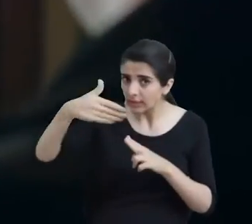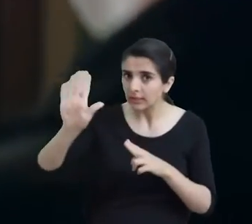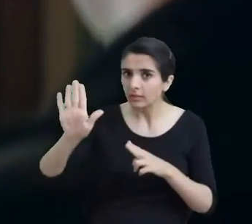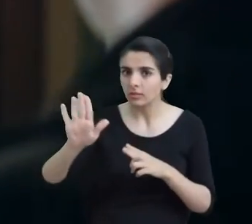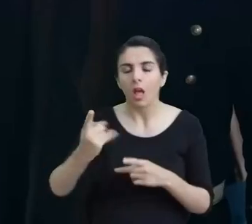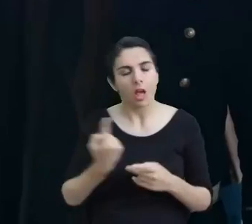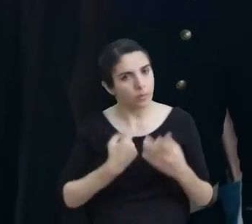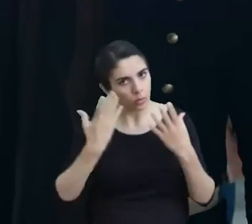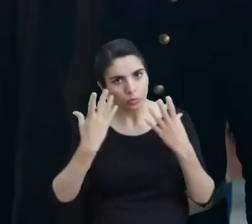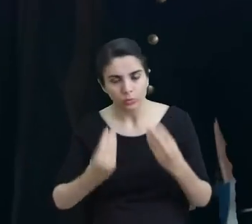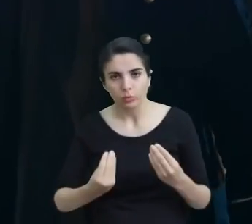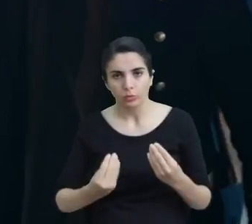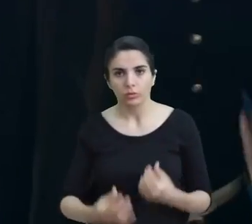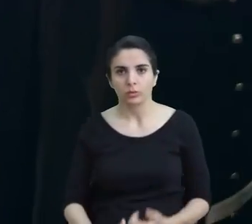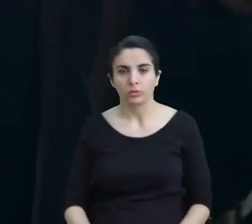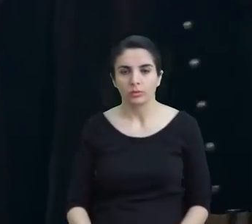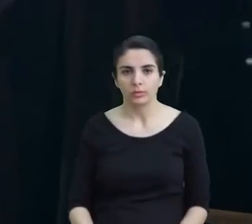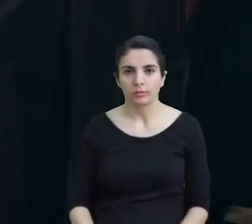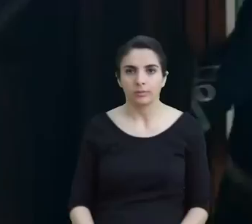Hasan! Emredersiniz Kadı Efendi.